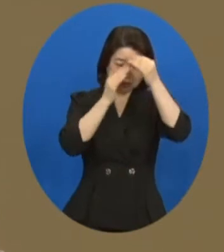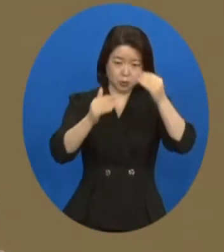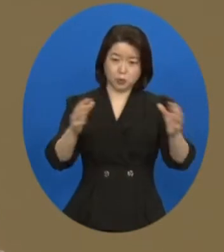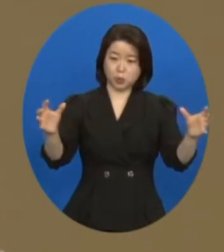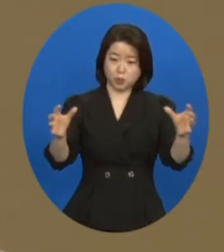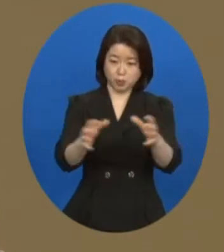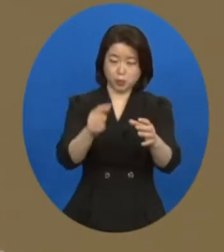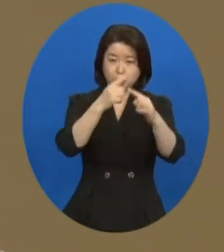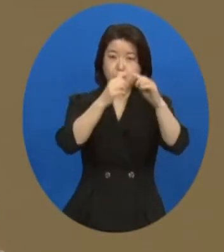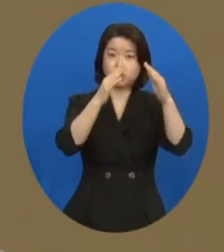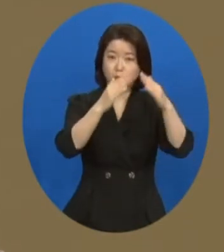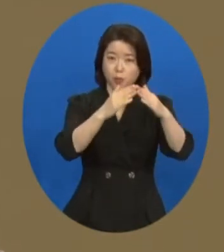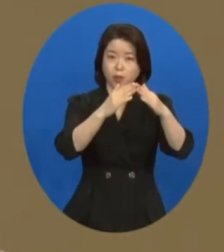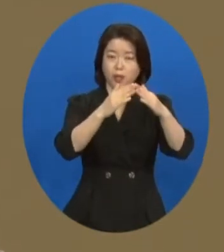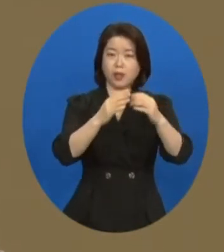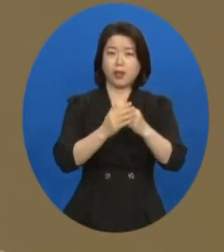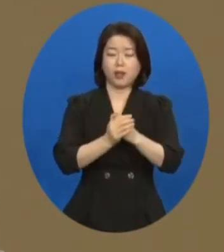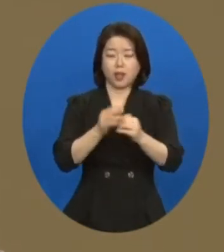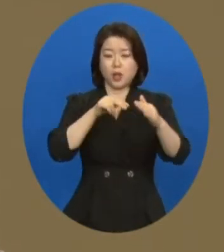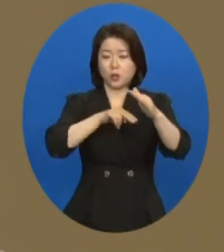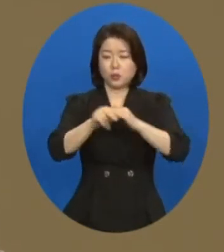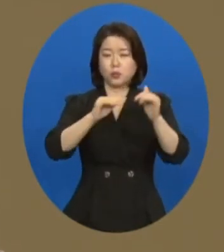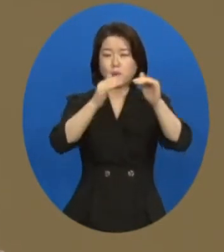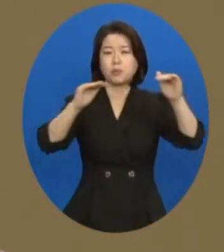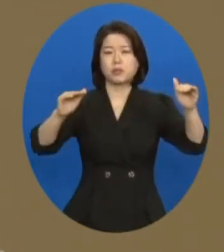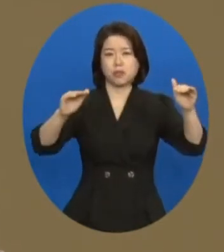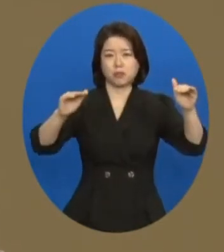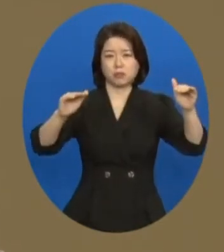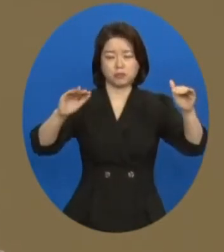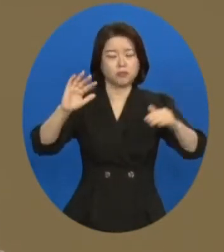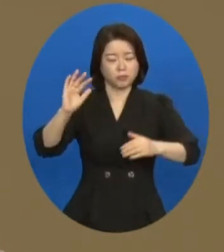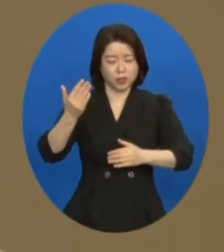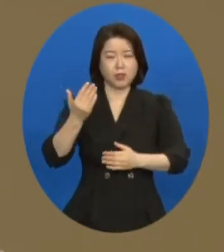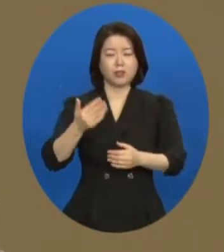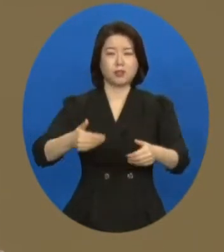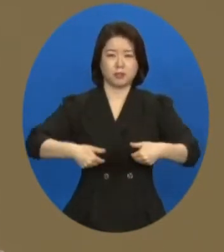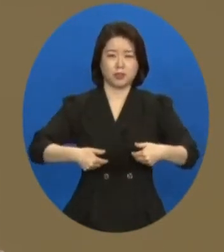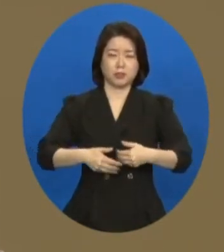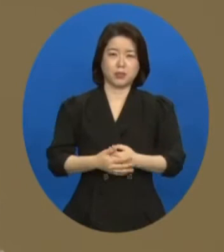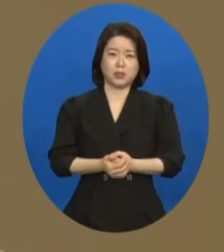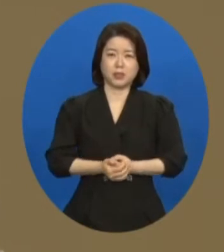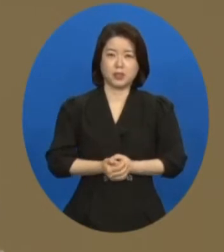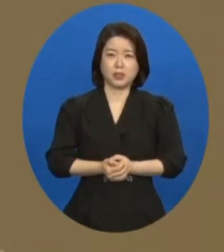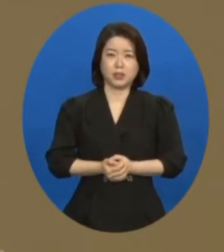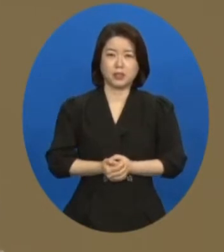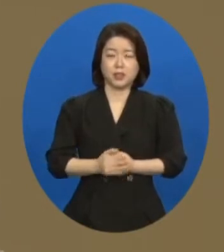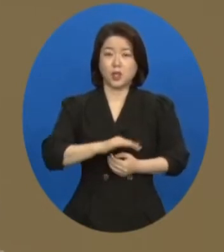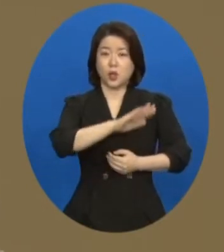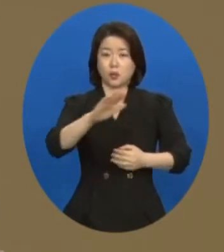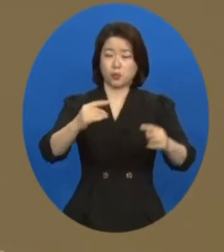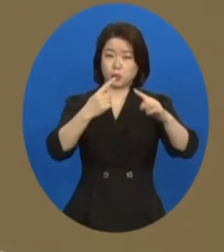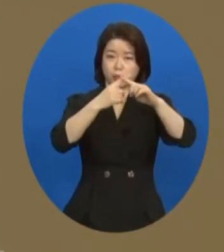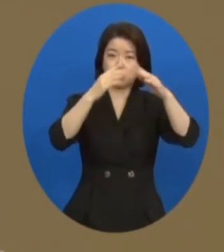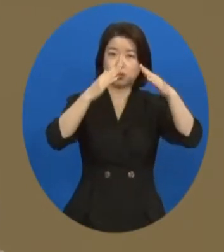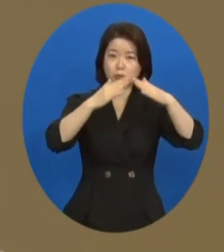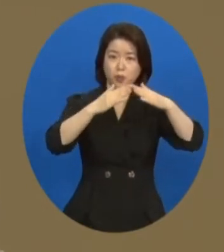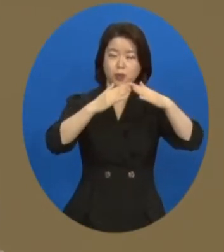교회는 토피 성이 되어야 한다 우리가 교회를